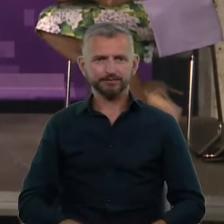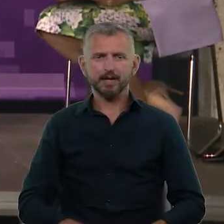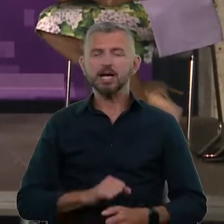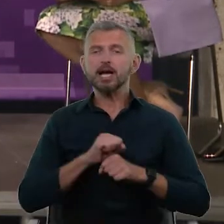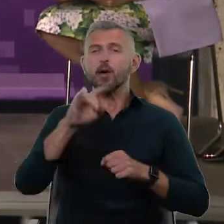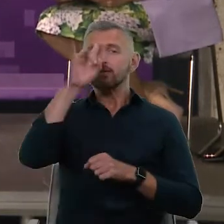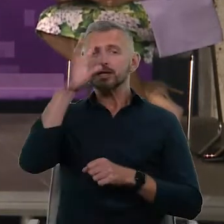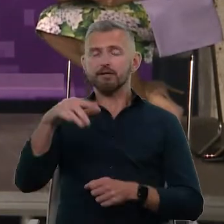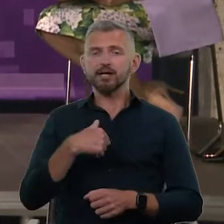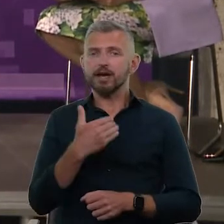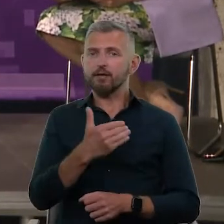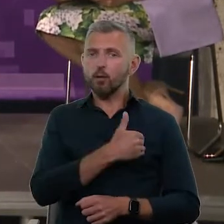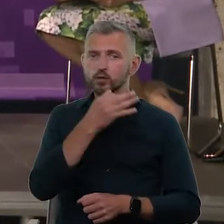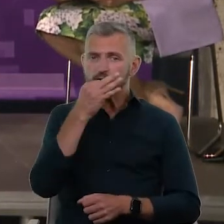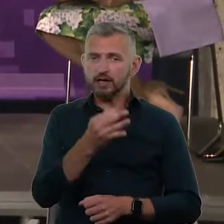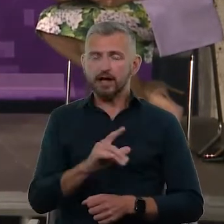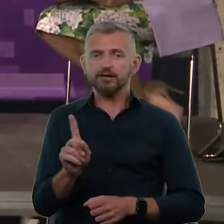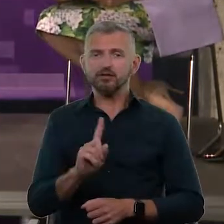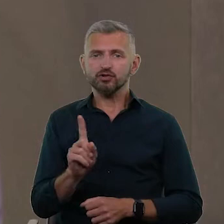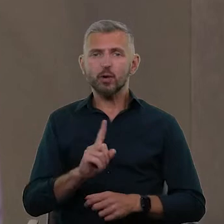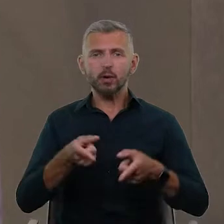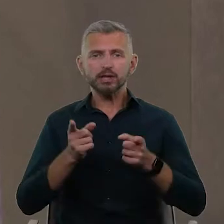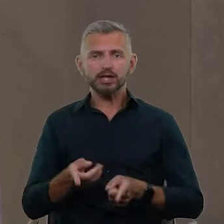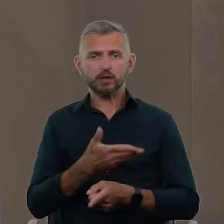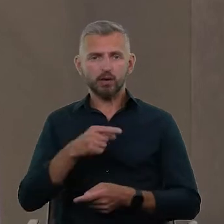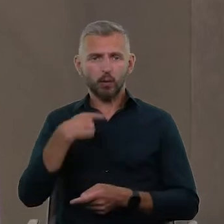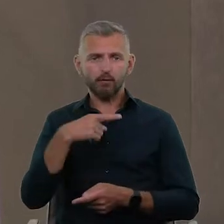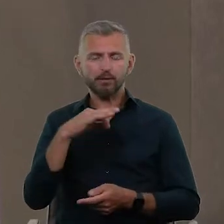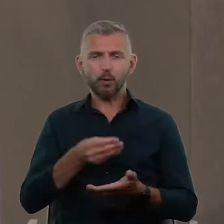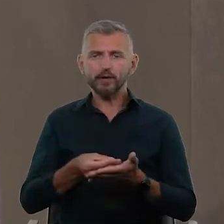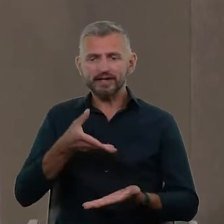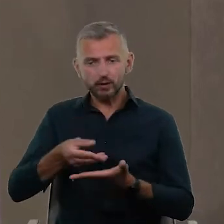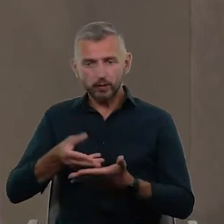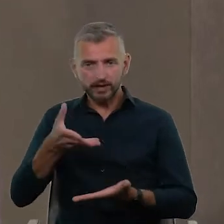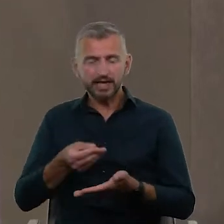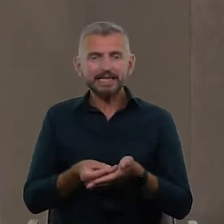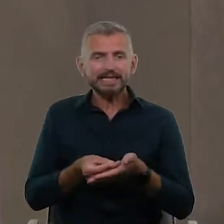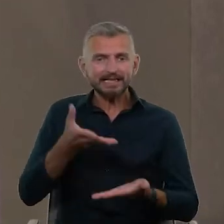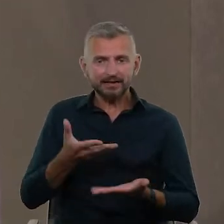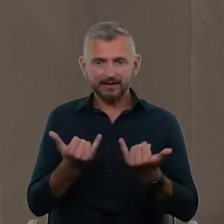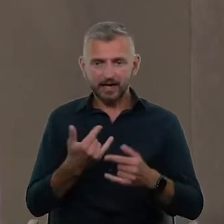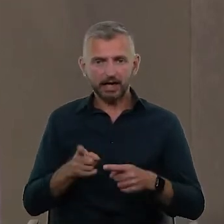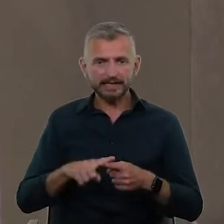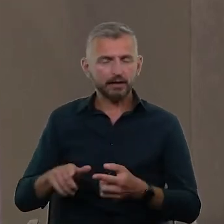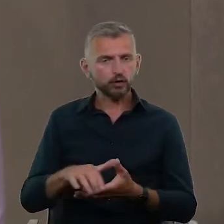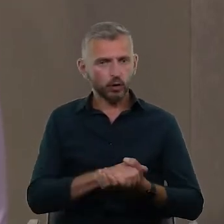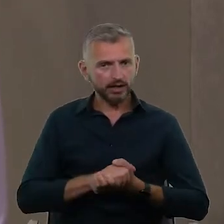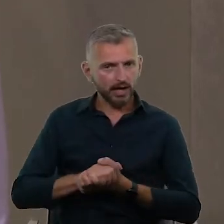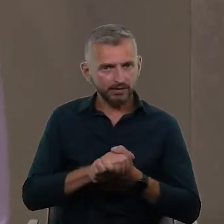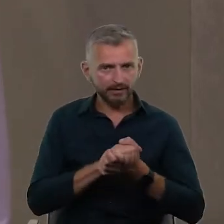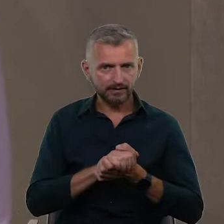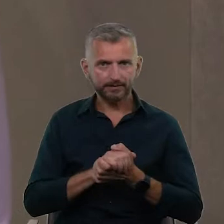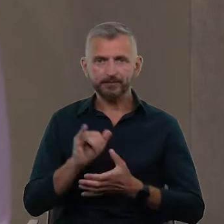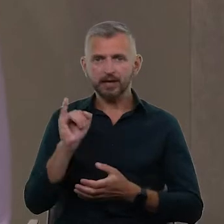Слава! Я вам хочу сказати, що дійсно ми говоримо про цінності, і цінність зараз – це солідарність. І